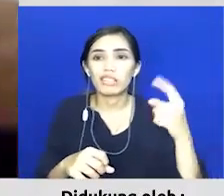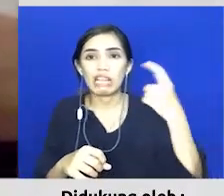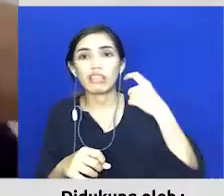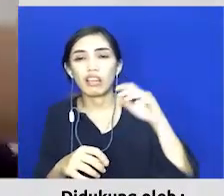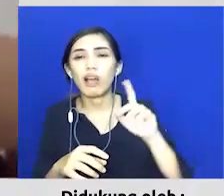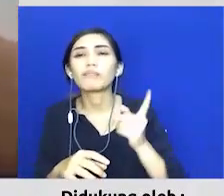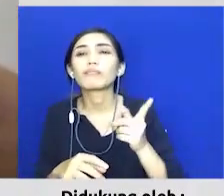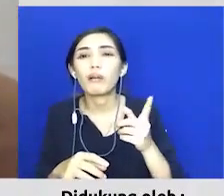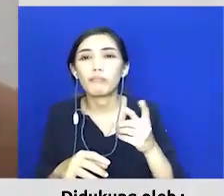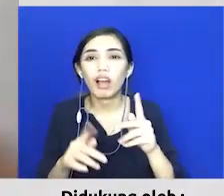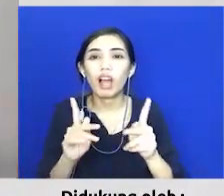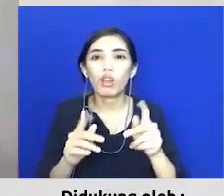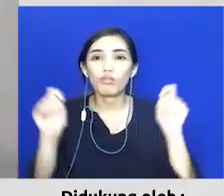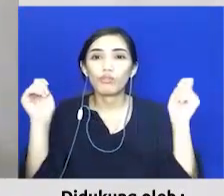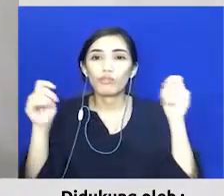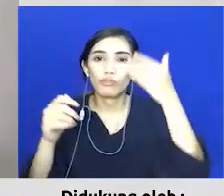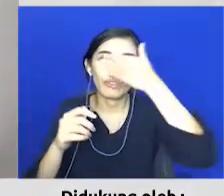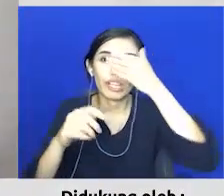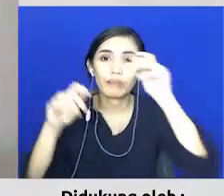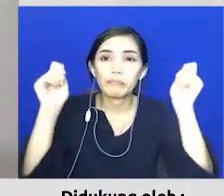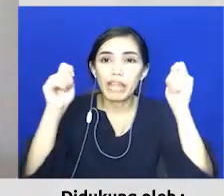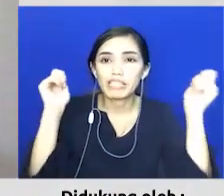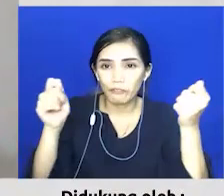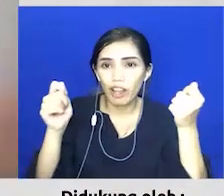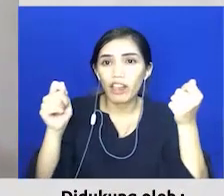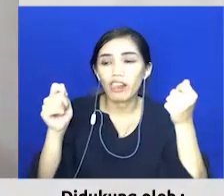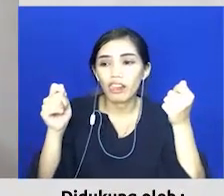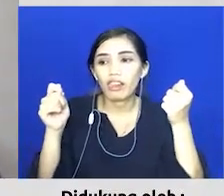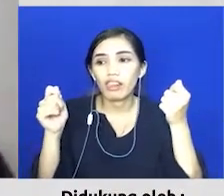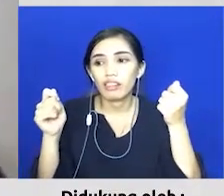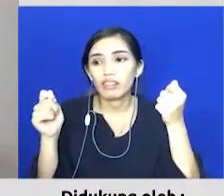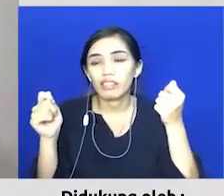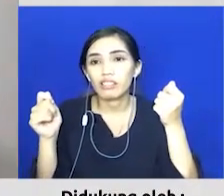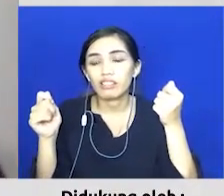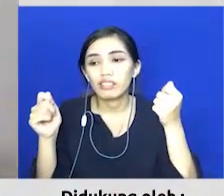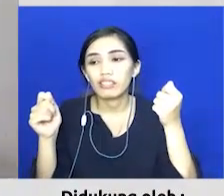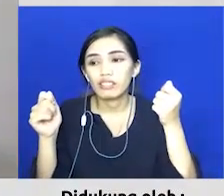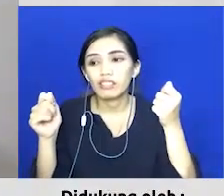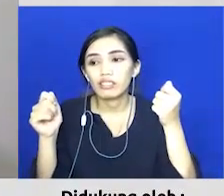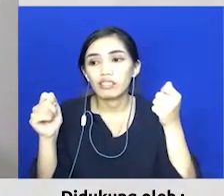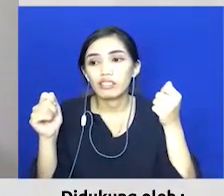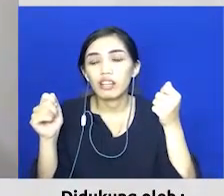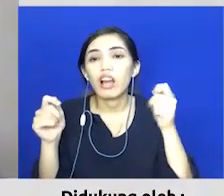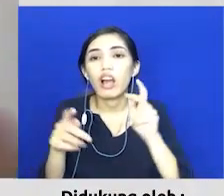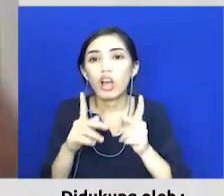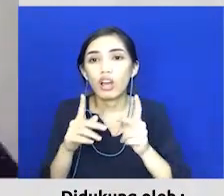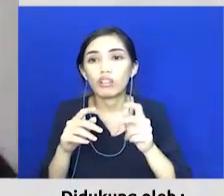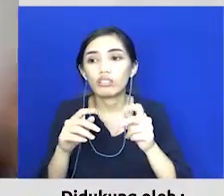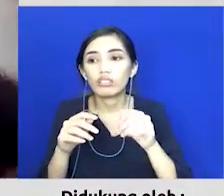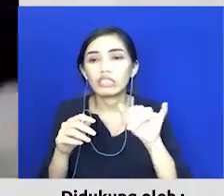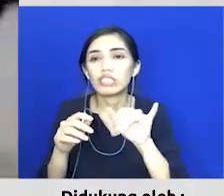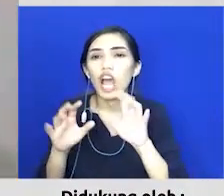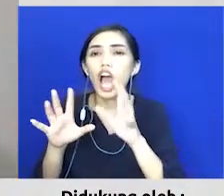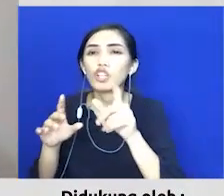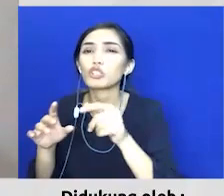film festival tuh cenderung begini, kenapa lagi sih harus dipisah-pisahkan, ada film festival, ada film pasar. Usmar Ismail itu filmnya laku,